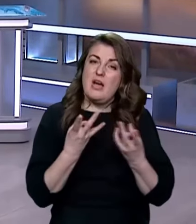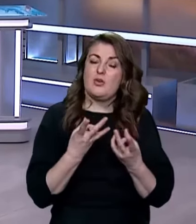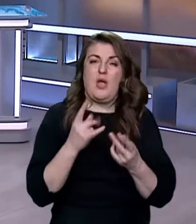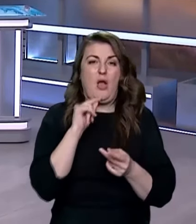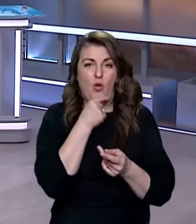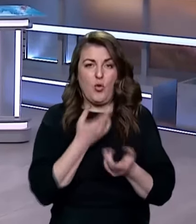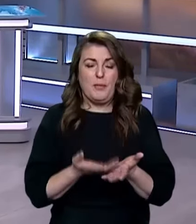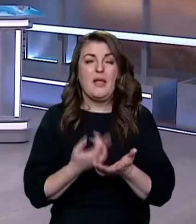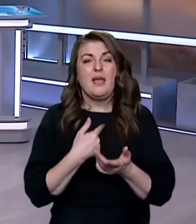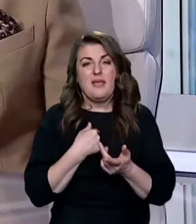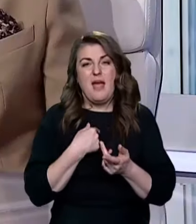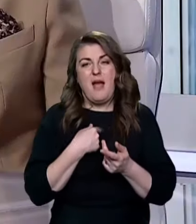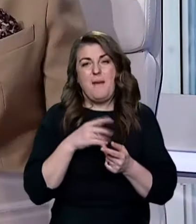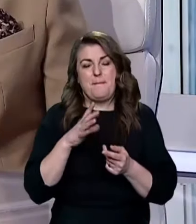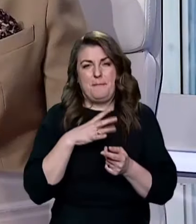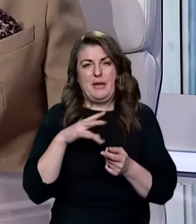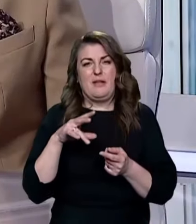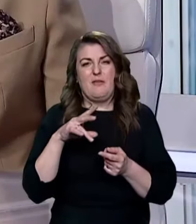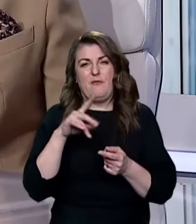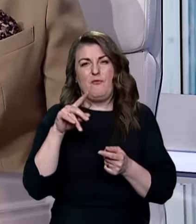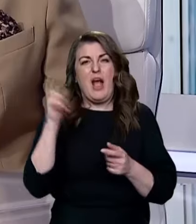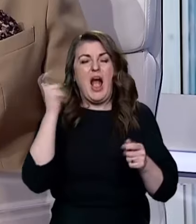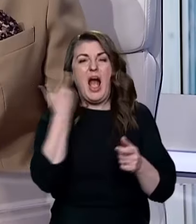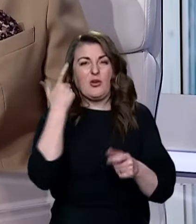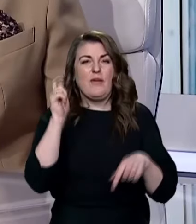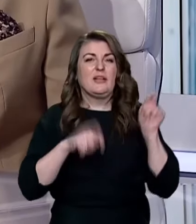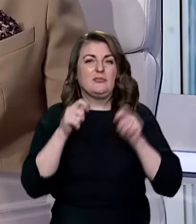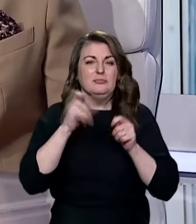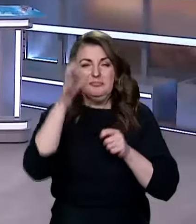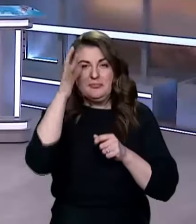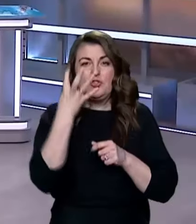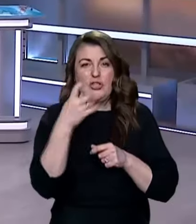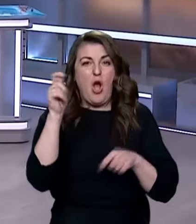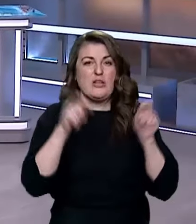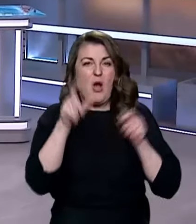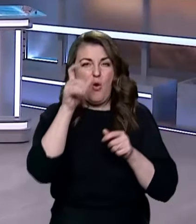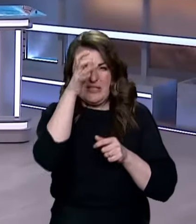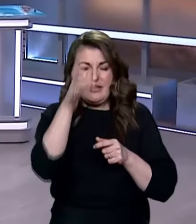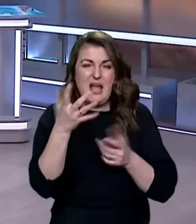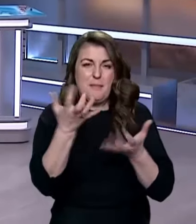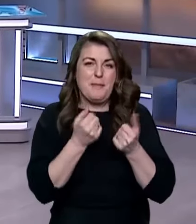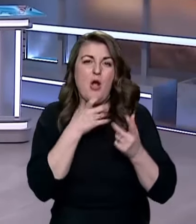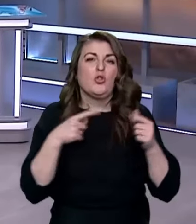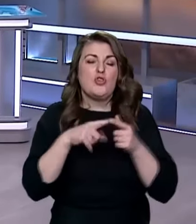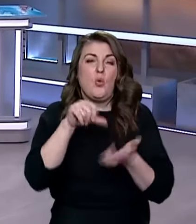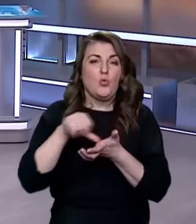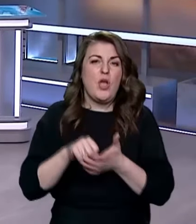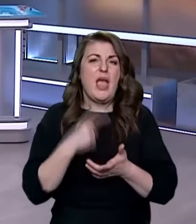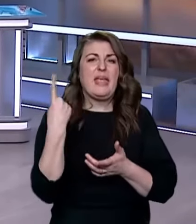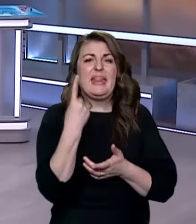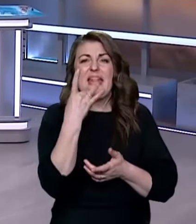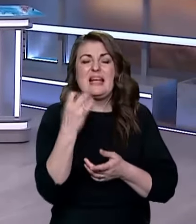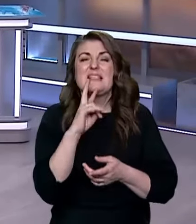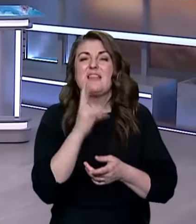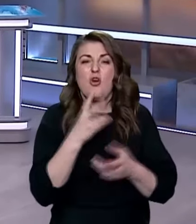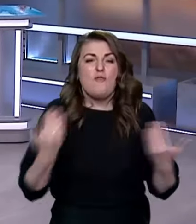економити. Я в лютому місяці був в Харкові на конференції для освітян. 400 освітян приймали одночасно участь єдиний раз за